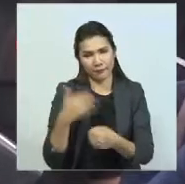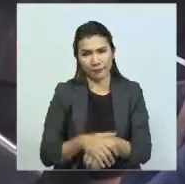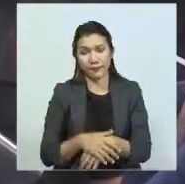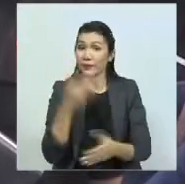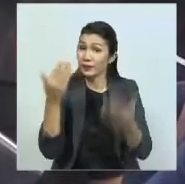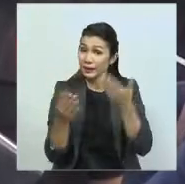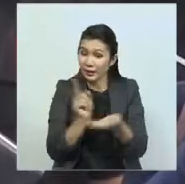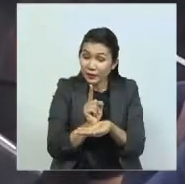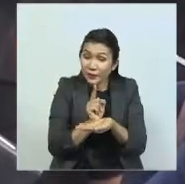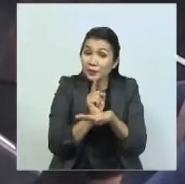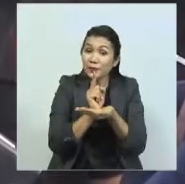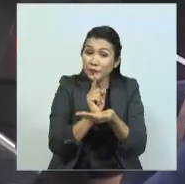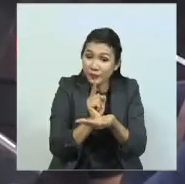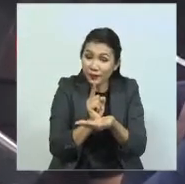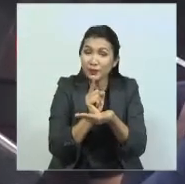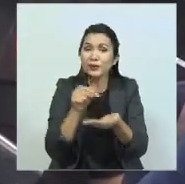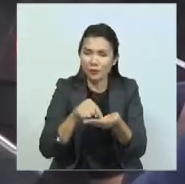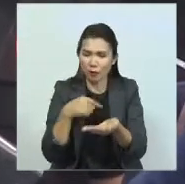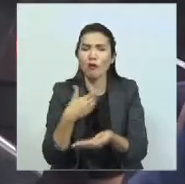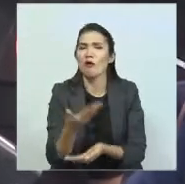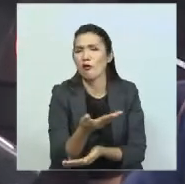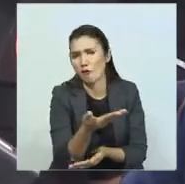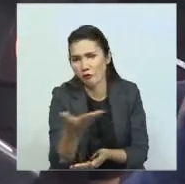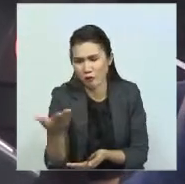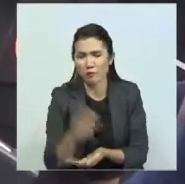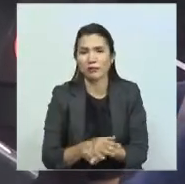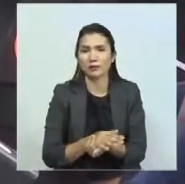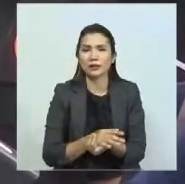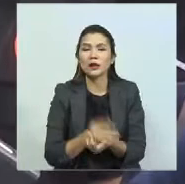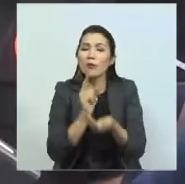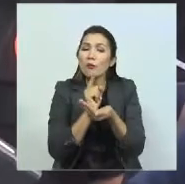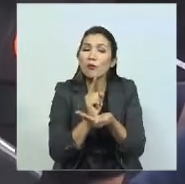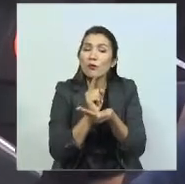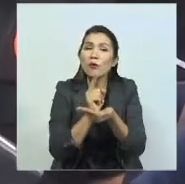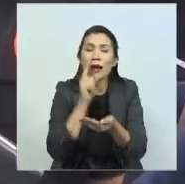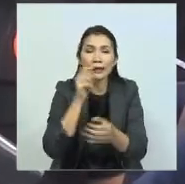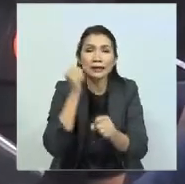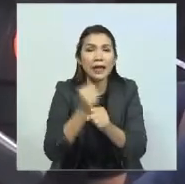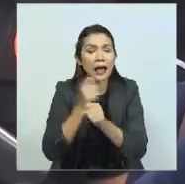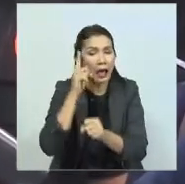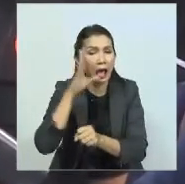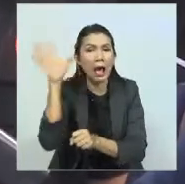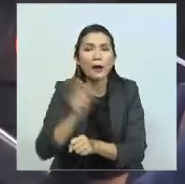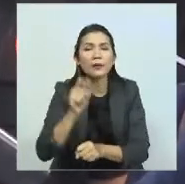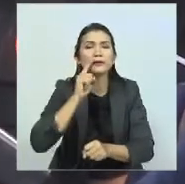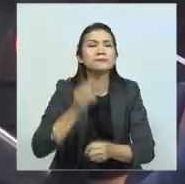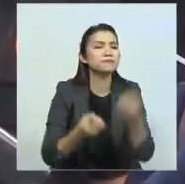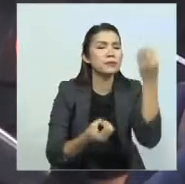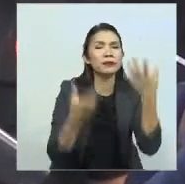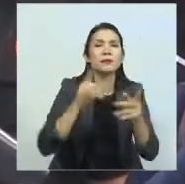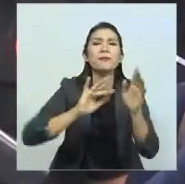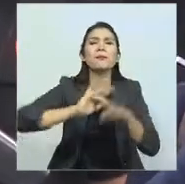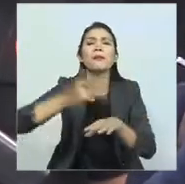งต่างๆเดี๋ยวเราคงจะต้องขอความร่วมมือจากประชาชนว่าให้ใช้กระทงที่เป็นวัสดุของธรรมชาติอย่